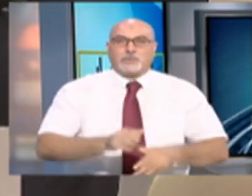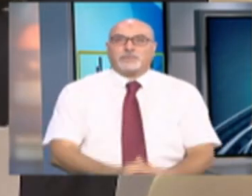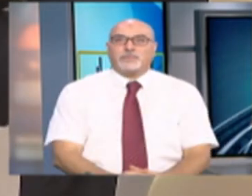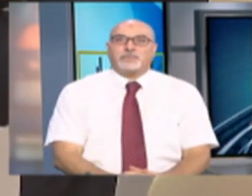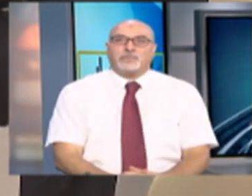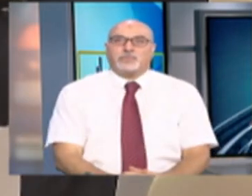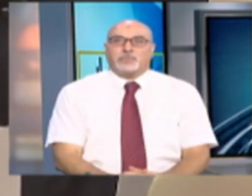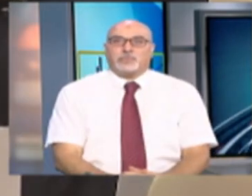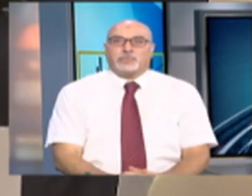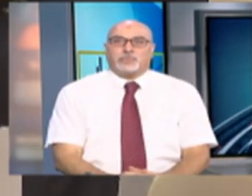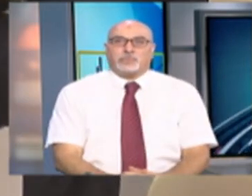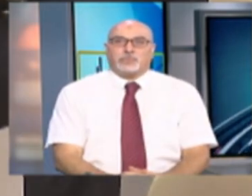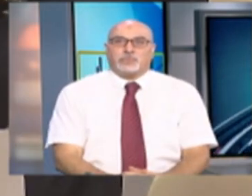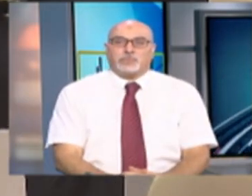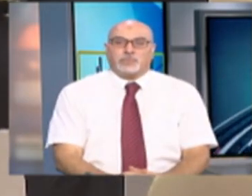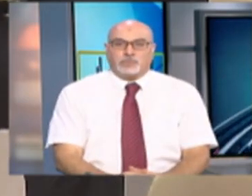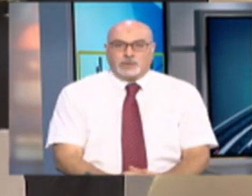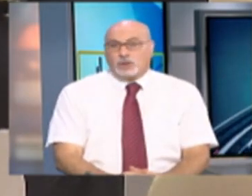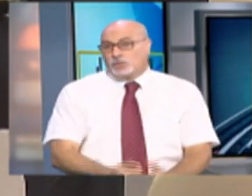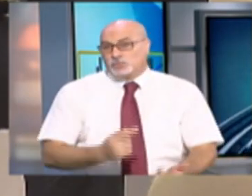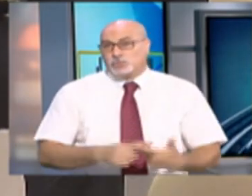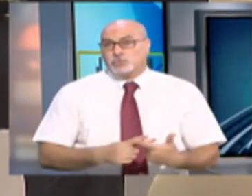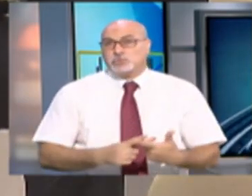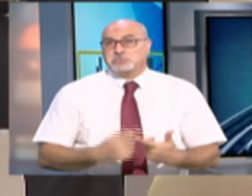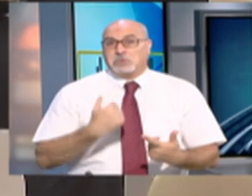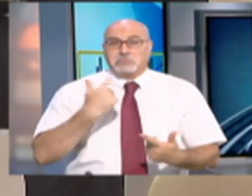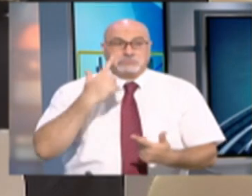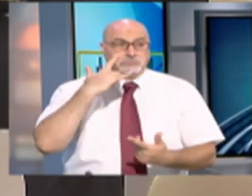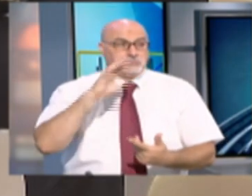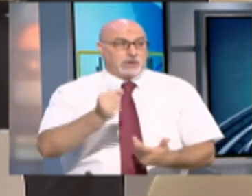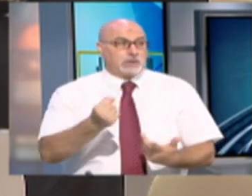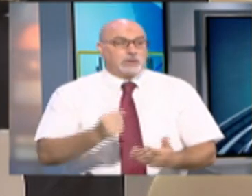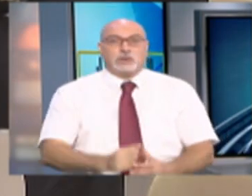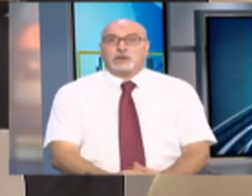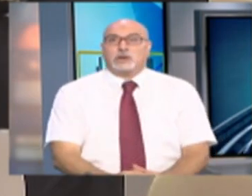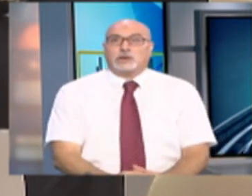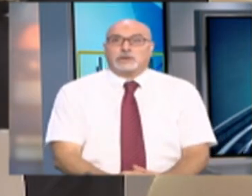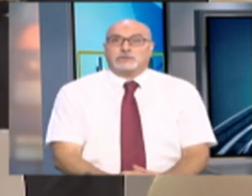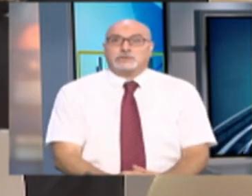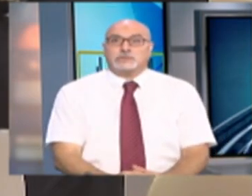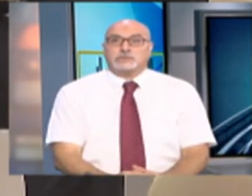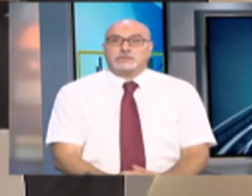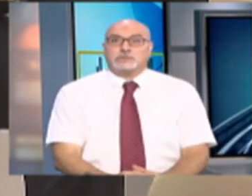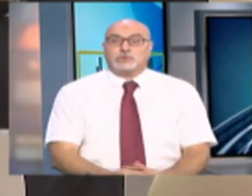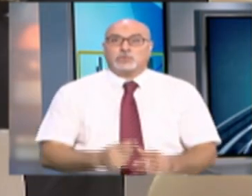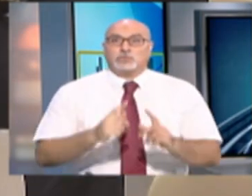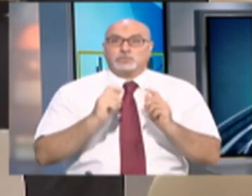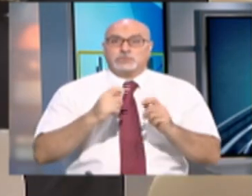ممكن يعني البحر ما ينتهيش، يعني احنا كنا نفوتوا نهائيا في سياسة تحلية